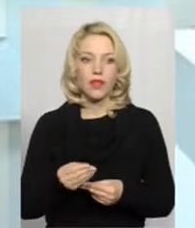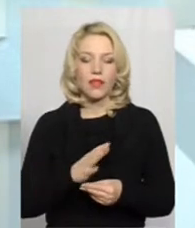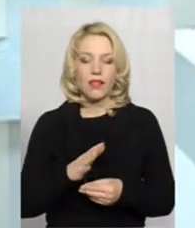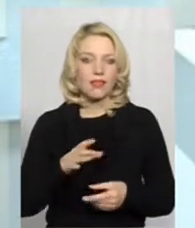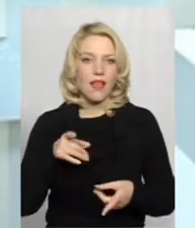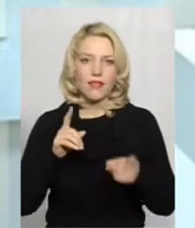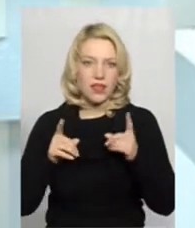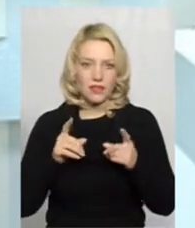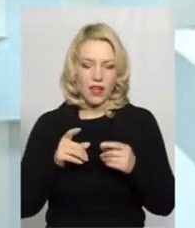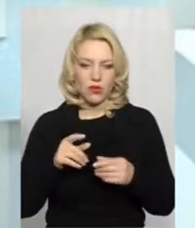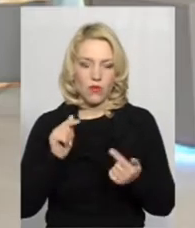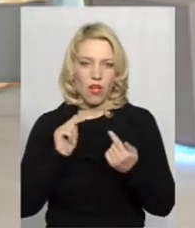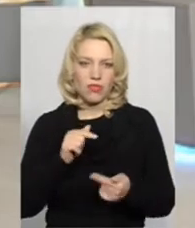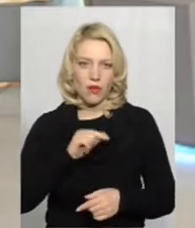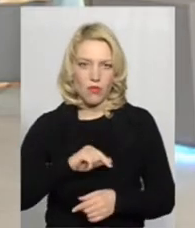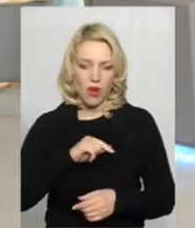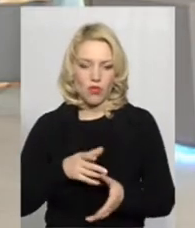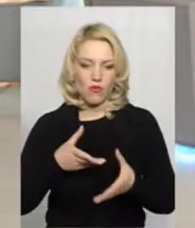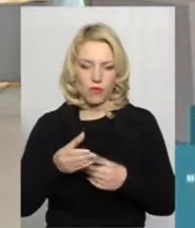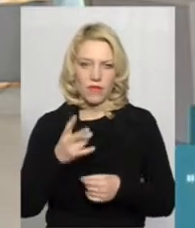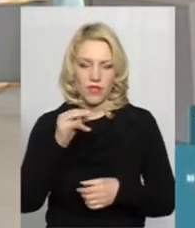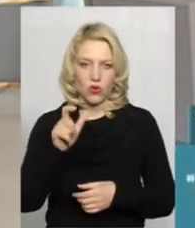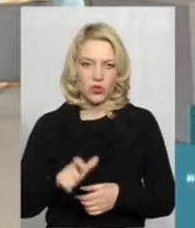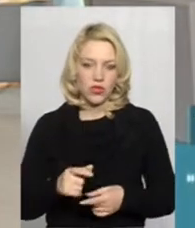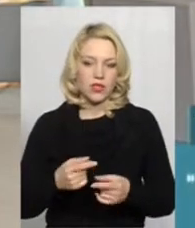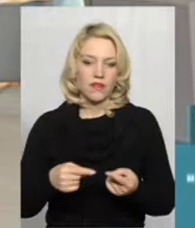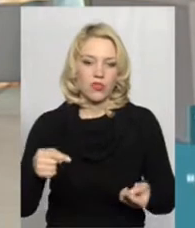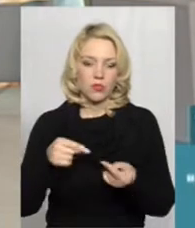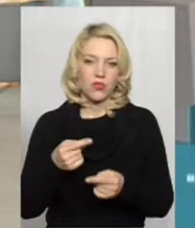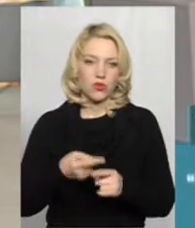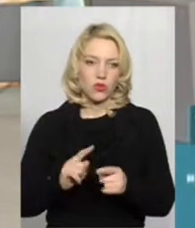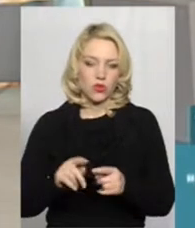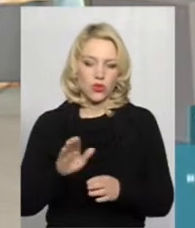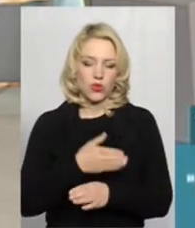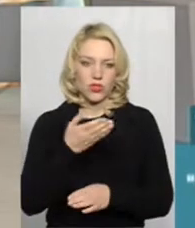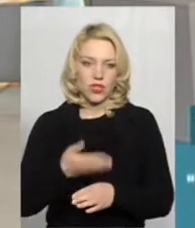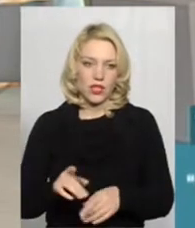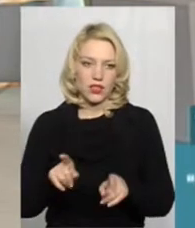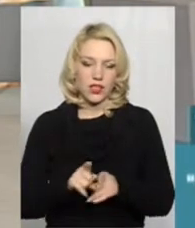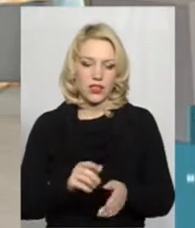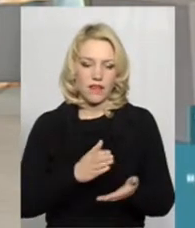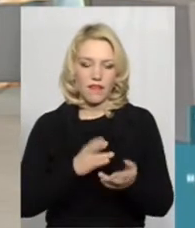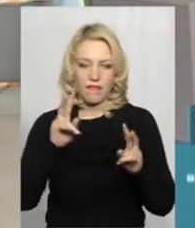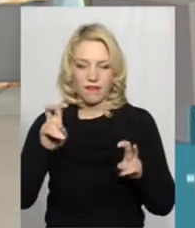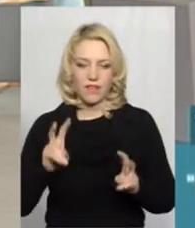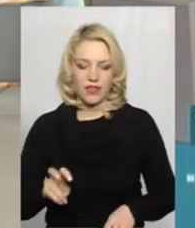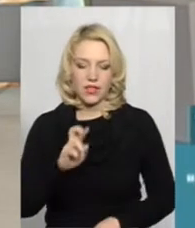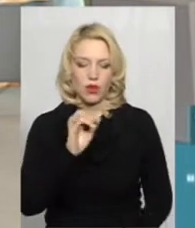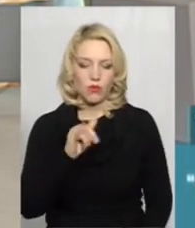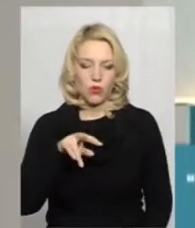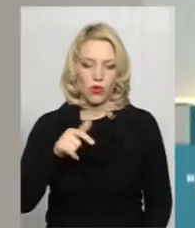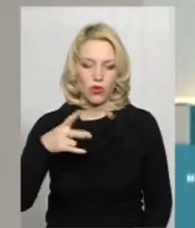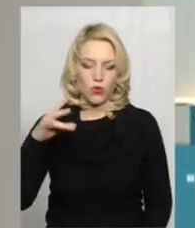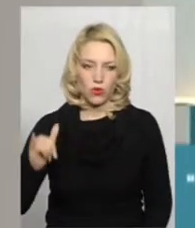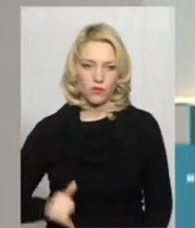неадекватному, антиморальному впливі на людину, відповідно до того, і розділяють такі види булінгу. Угу. Пані